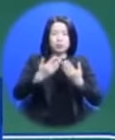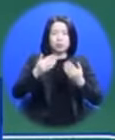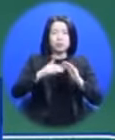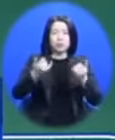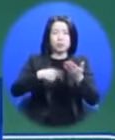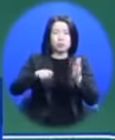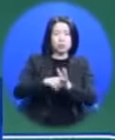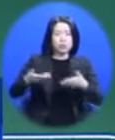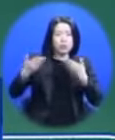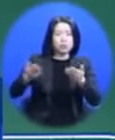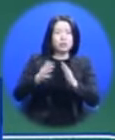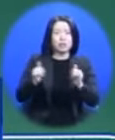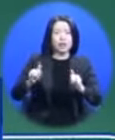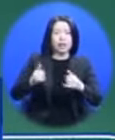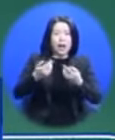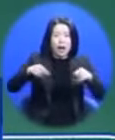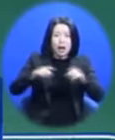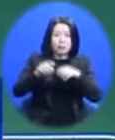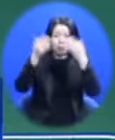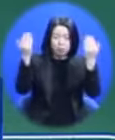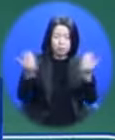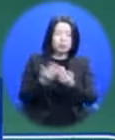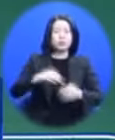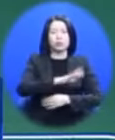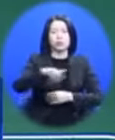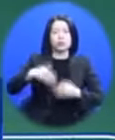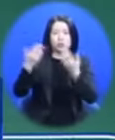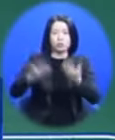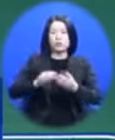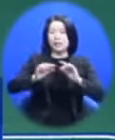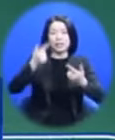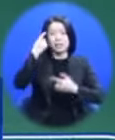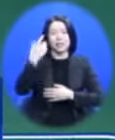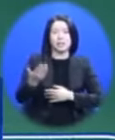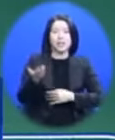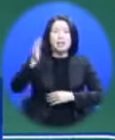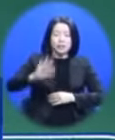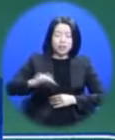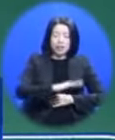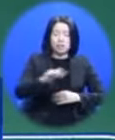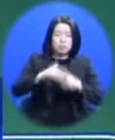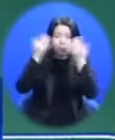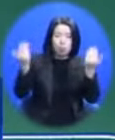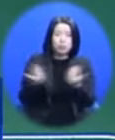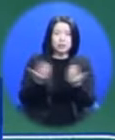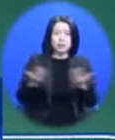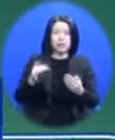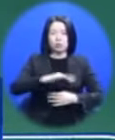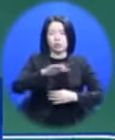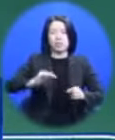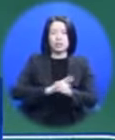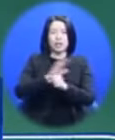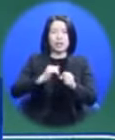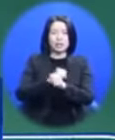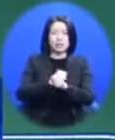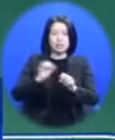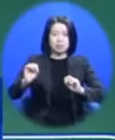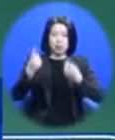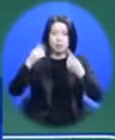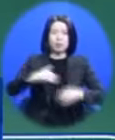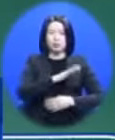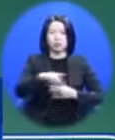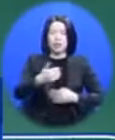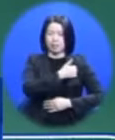모든 것을 우리에게 주시지 아니하겠느냐. 그러나 이 모든 일에 우리를 사랑하시는 이로 말미암아 우리가